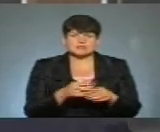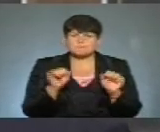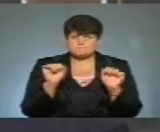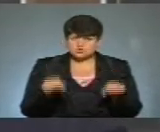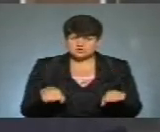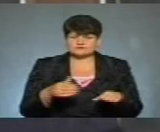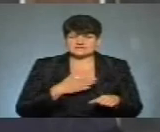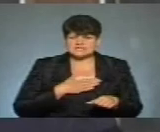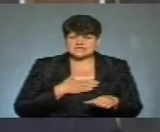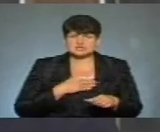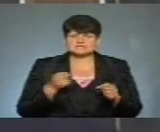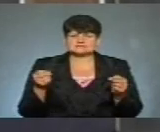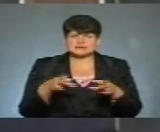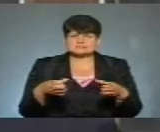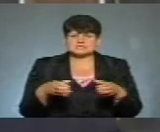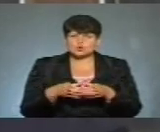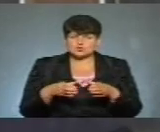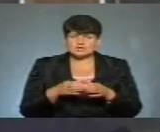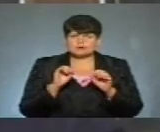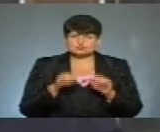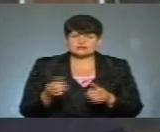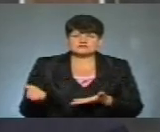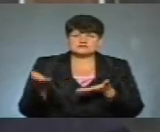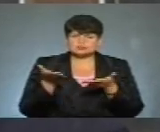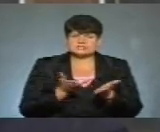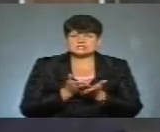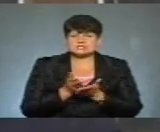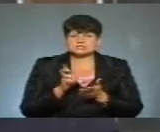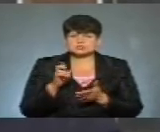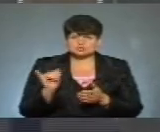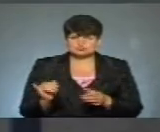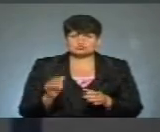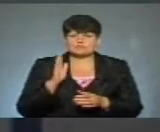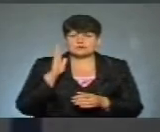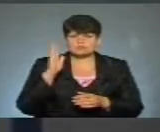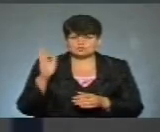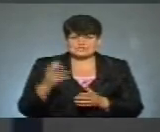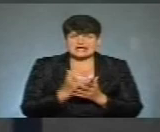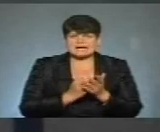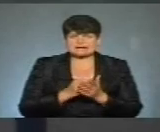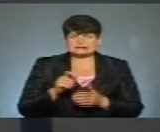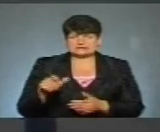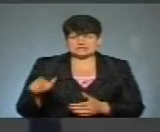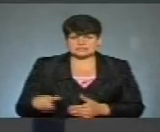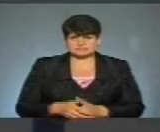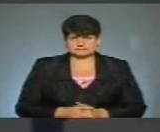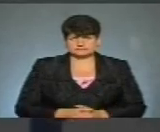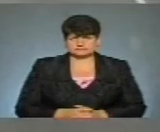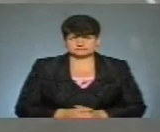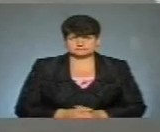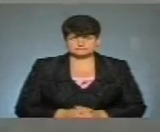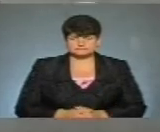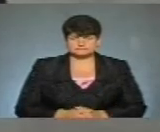можливості наших спецпідрозділів, ну і, можливо, запросити на службу майбутніх кандидатів. Анастасія Чичко, Володимир